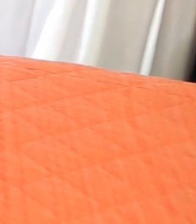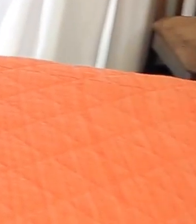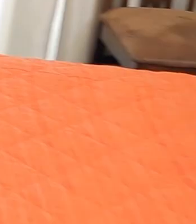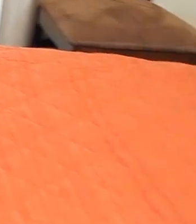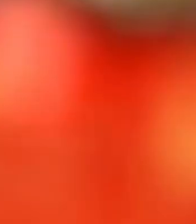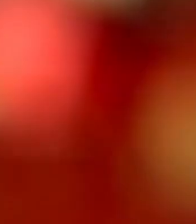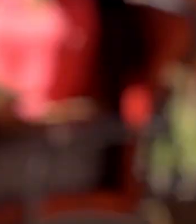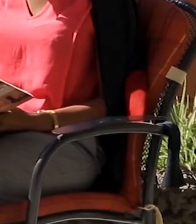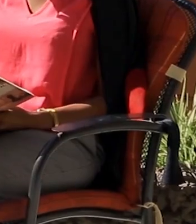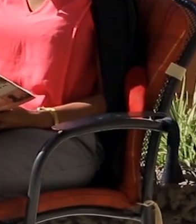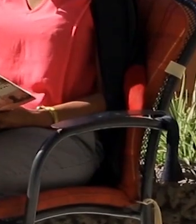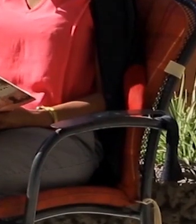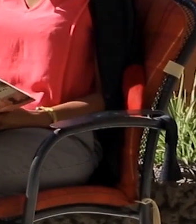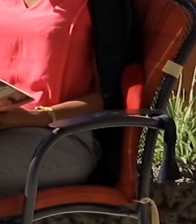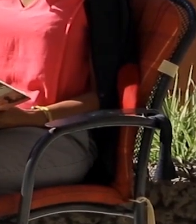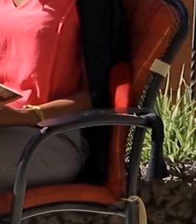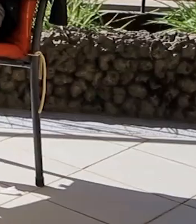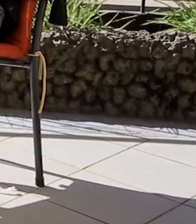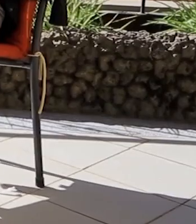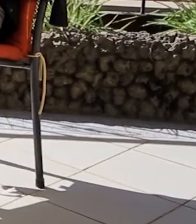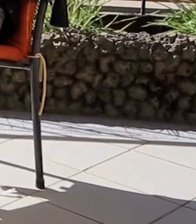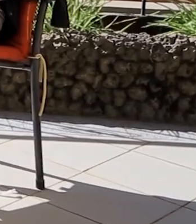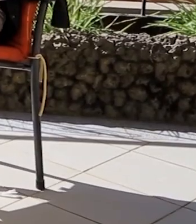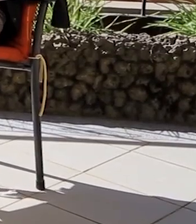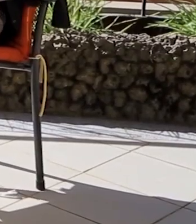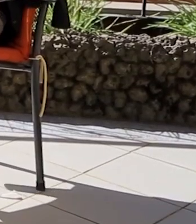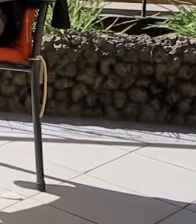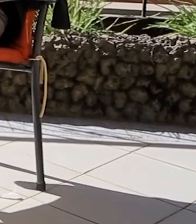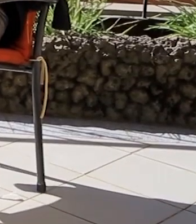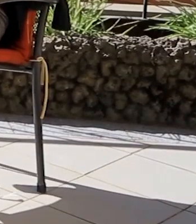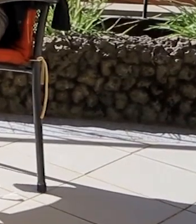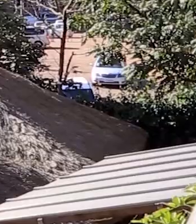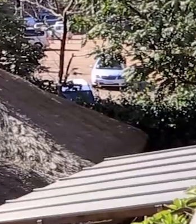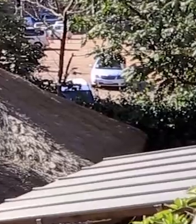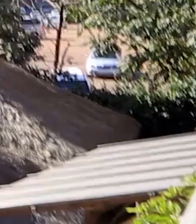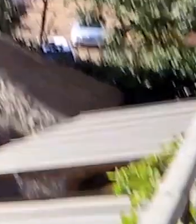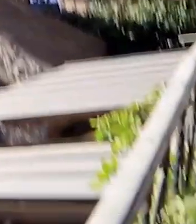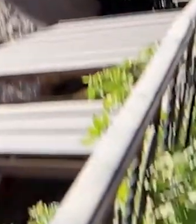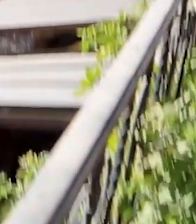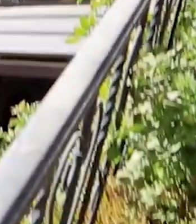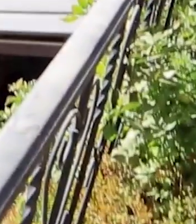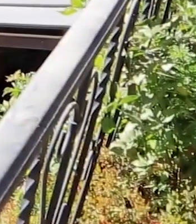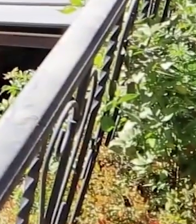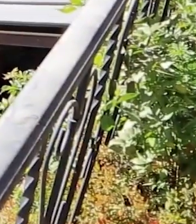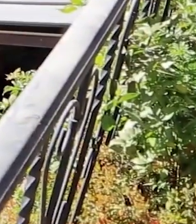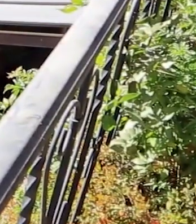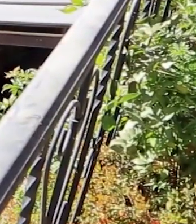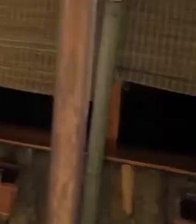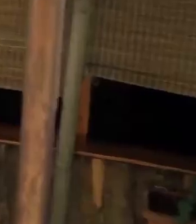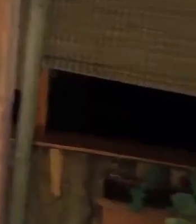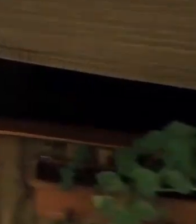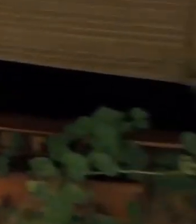ሲመጡ ከክፍሎት ጀርባ ያለውን ጸጥ ያለ በረንዳ በደንብ ተጠቀሙበት ከፈለጉም ባህላዊ ጎጆ ቤቶች አሉን የ24